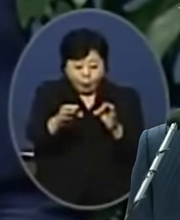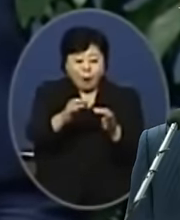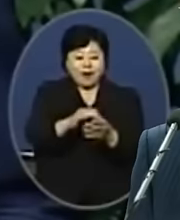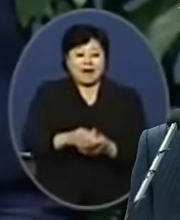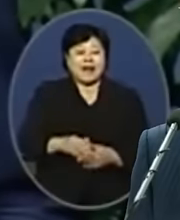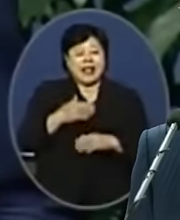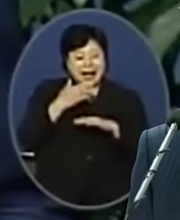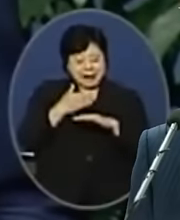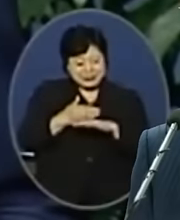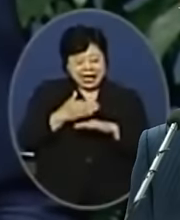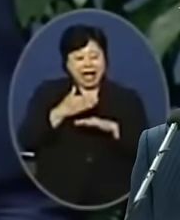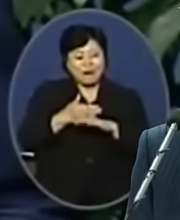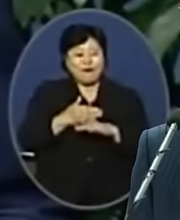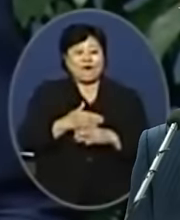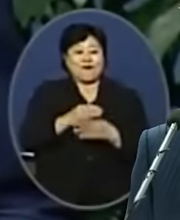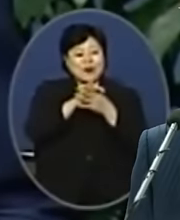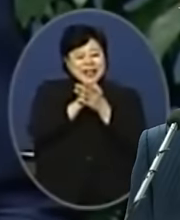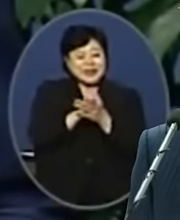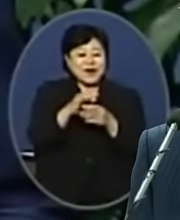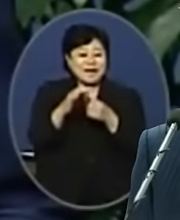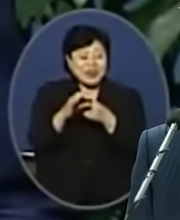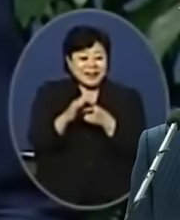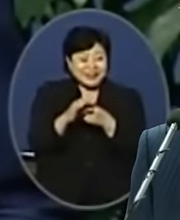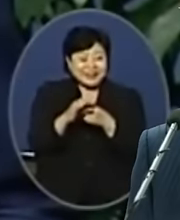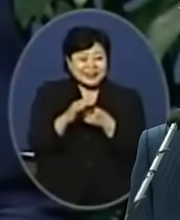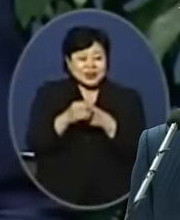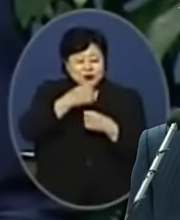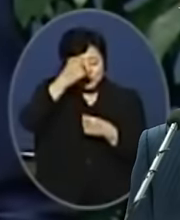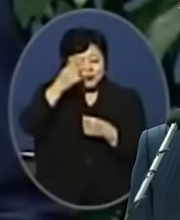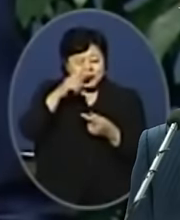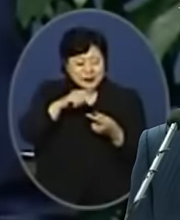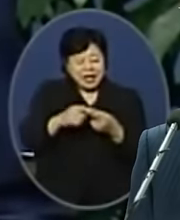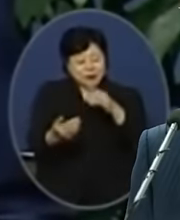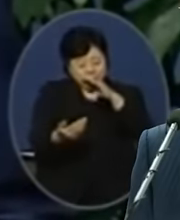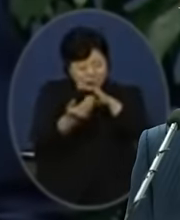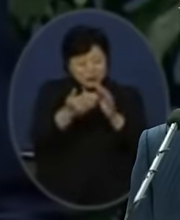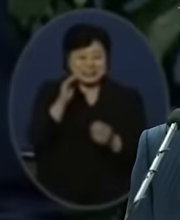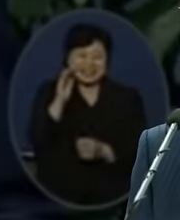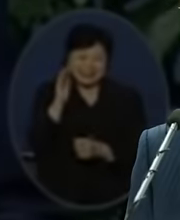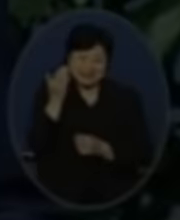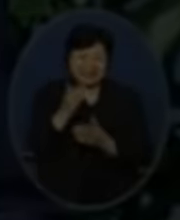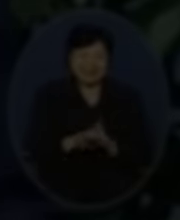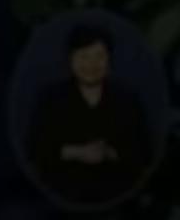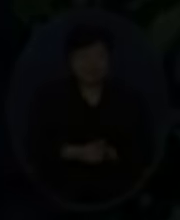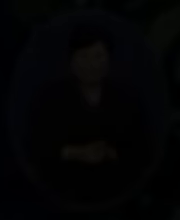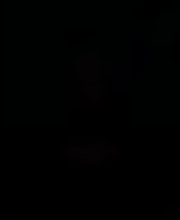감사드리고 기도하면 그 꿈이 이루어지고 마는 것입니다.